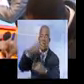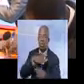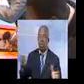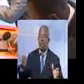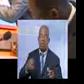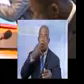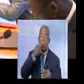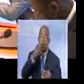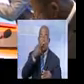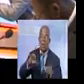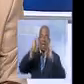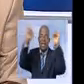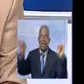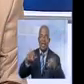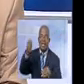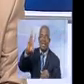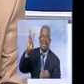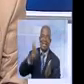16 décembre prochain.